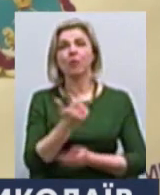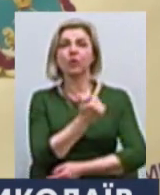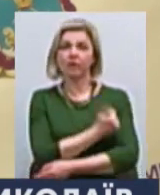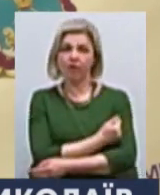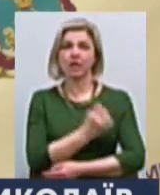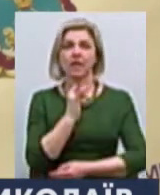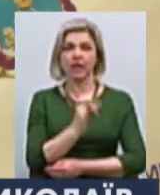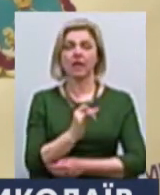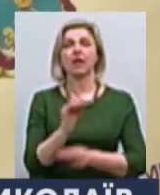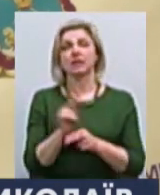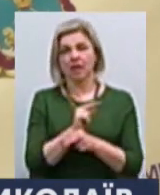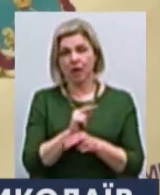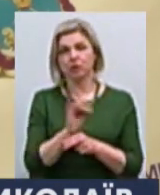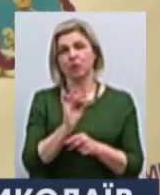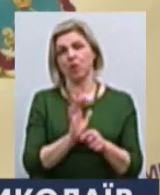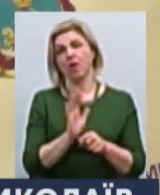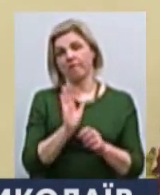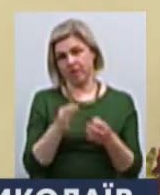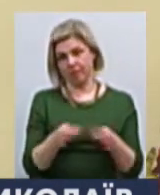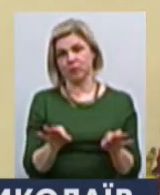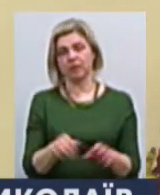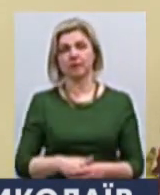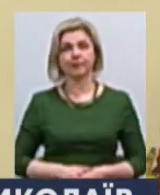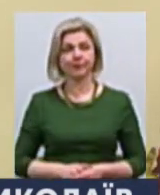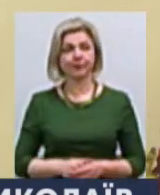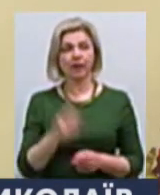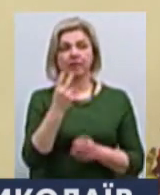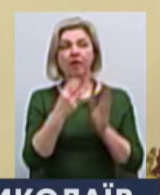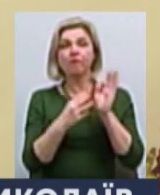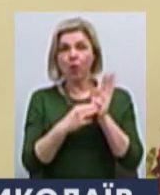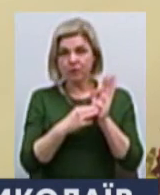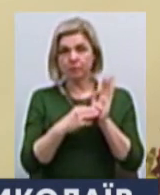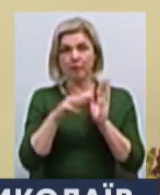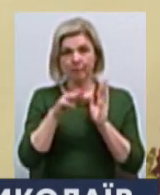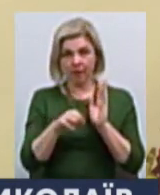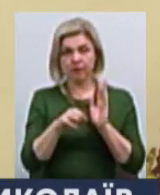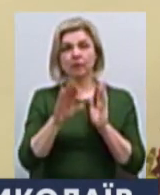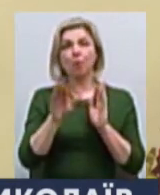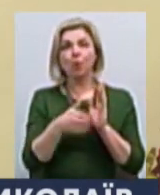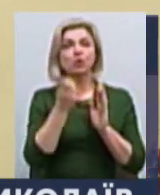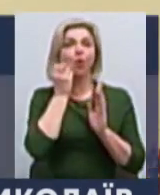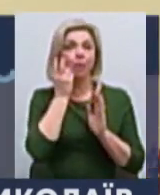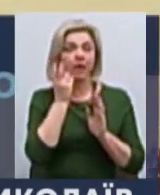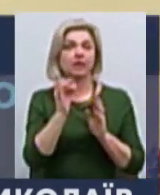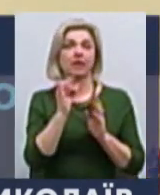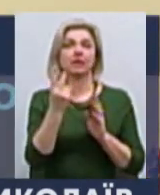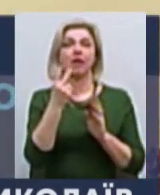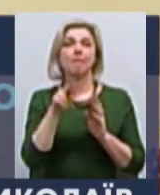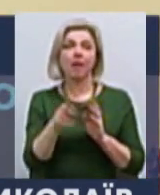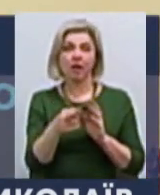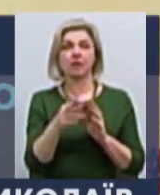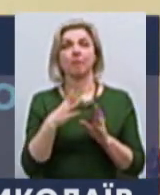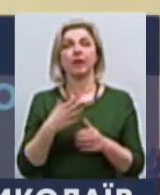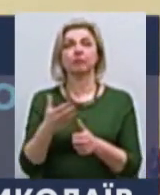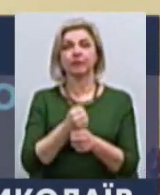їх стерилізують та, скоріш за все, випустять. 28-го після обіду і в п'ятницю. 28 після обіду та в п'ятницю